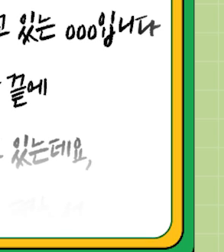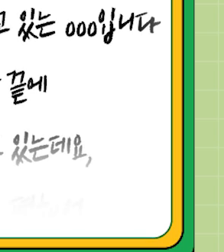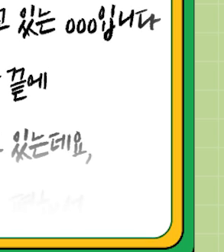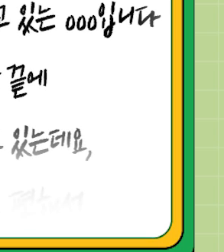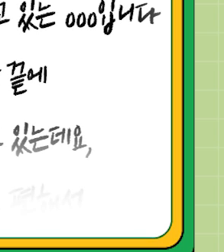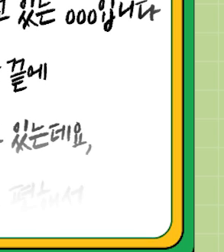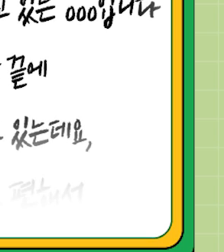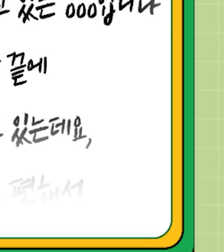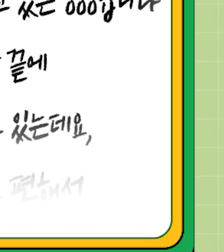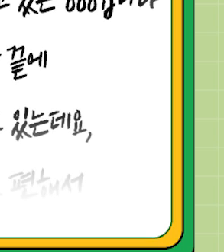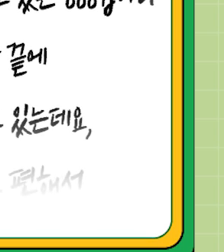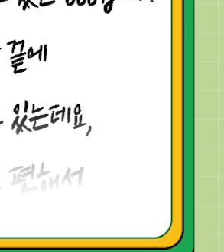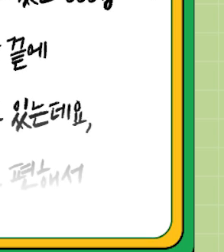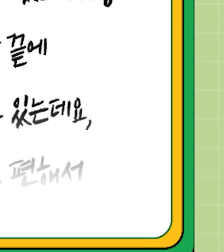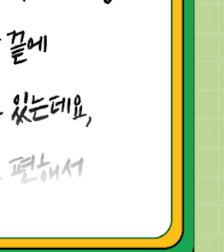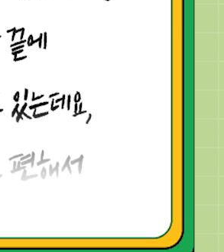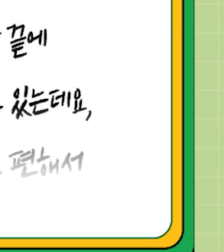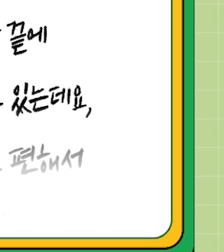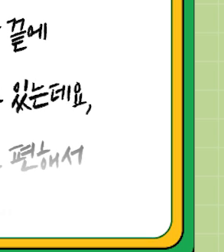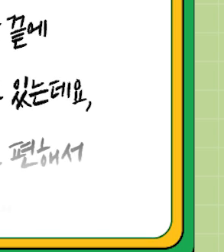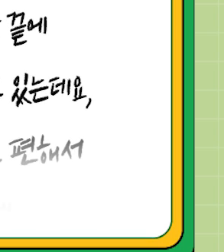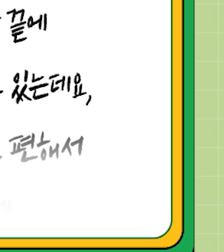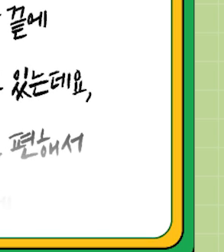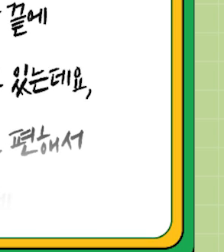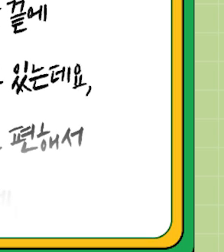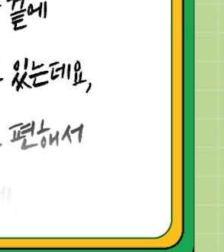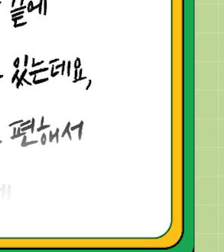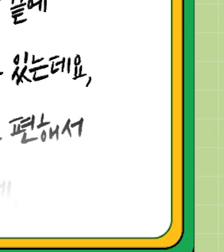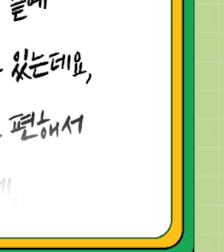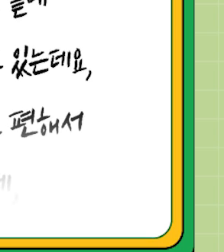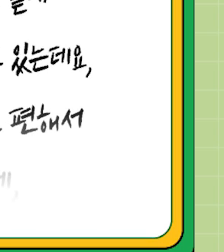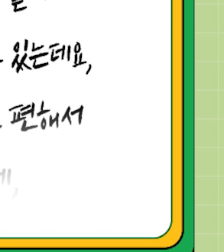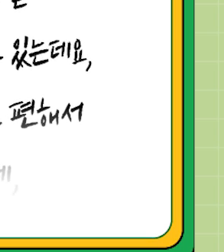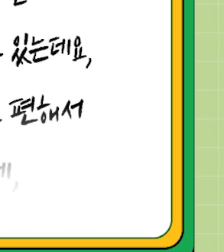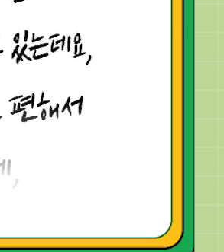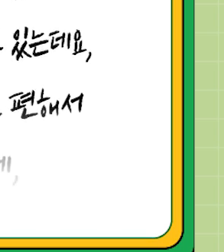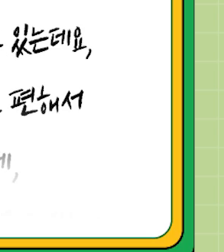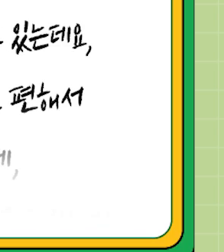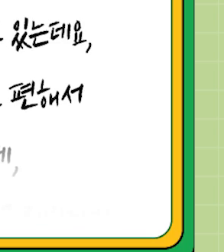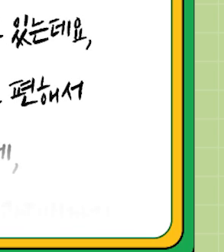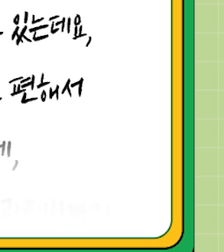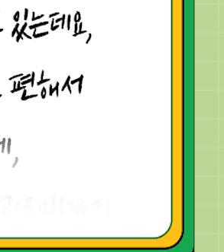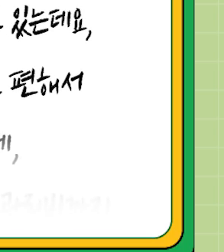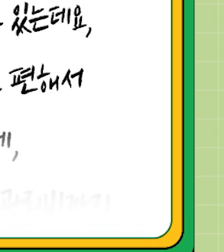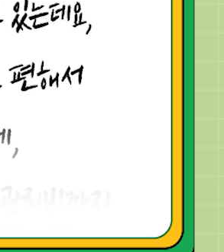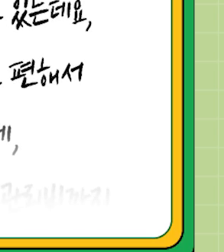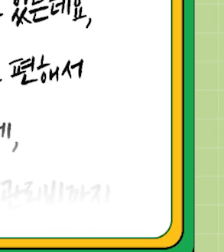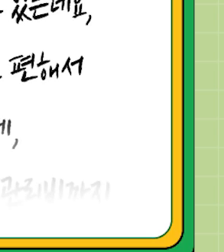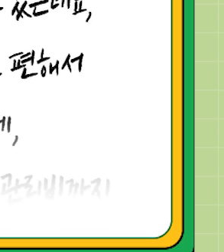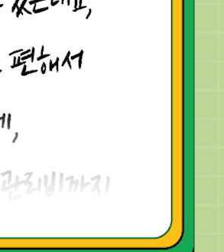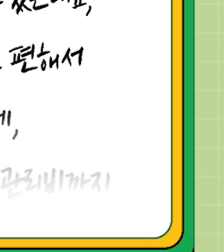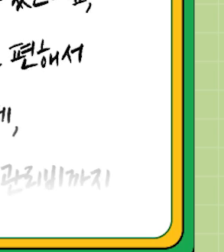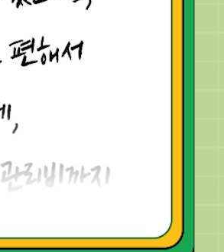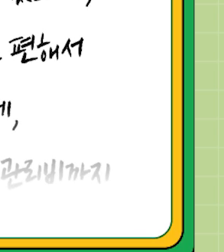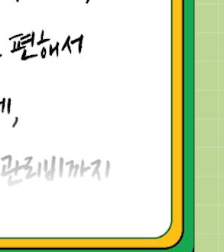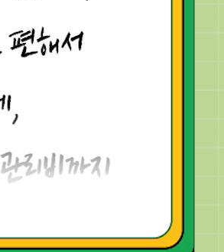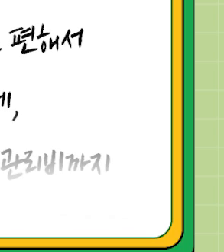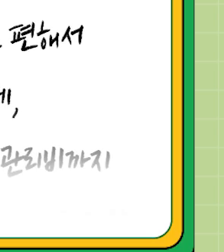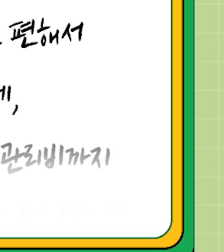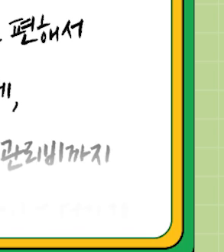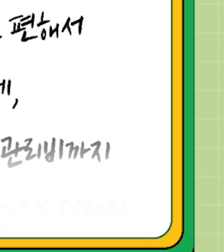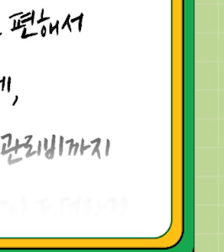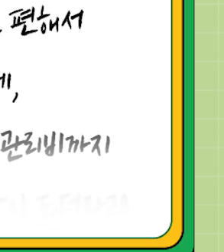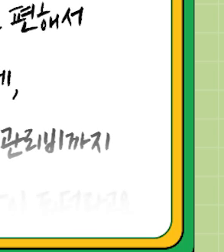안녕하세요. 저는 서울 종로구에 살고 있는 땡땡땡입니다. 결혼 후 아내와 고생한 끝에 아파트를 한 채 사서